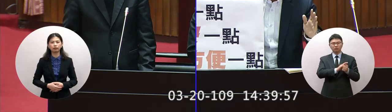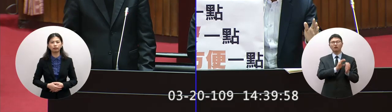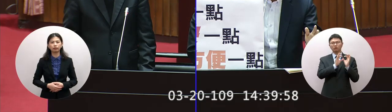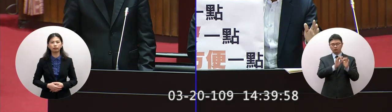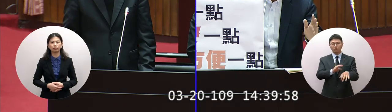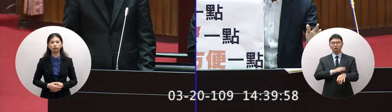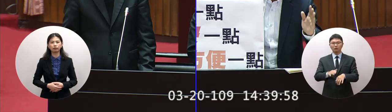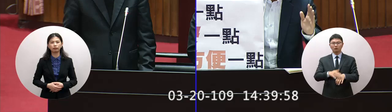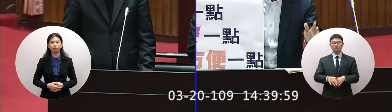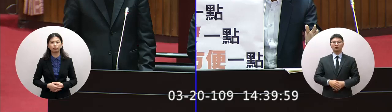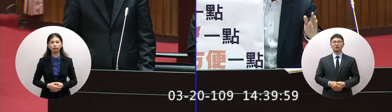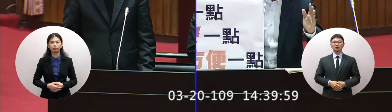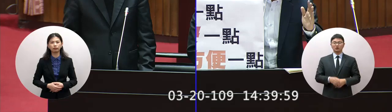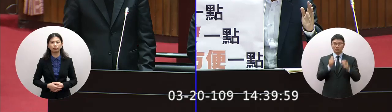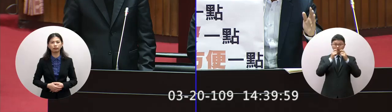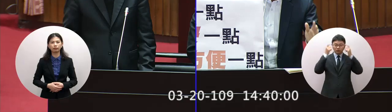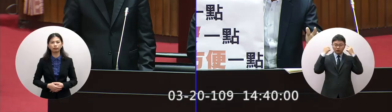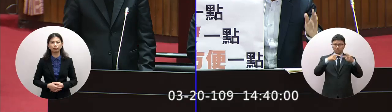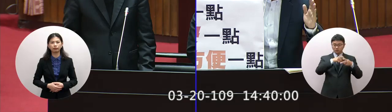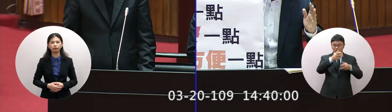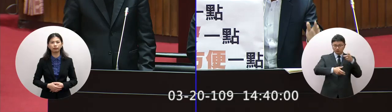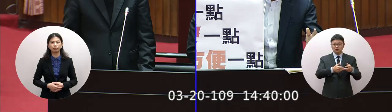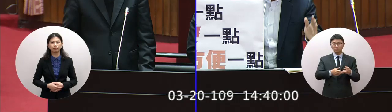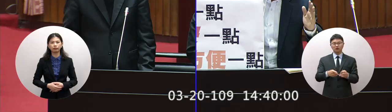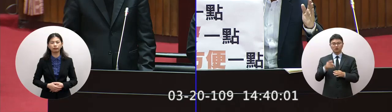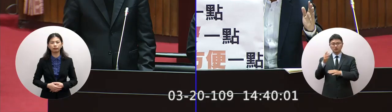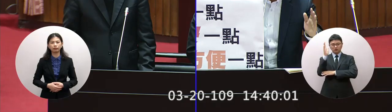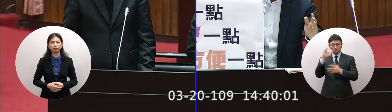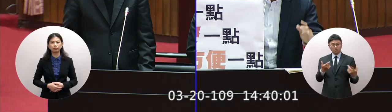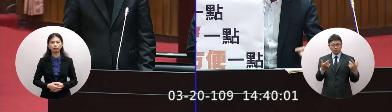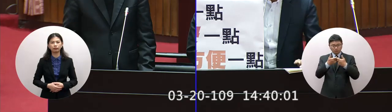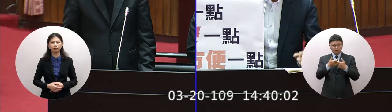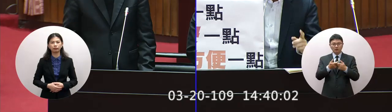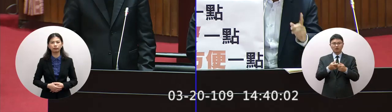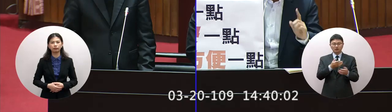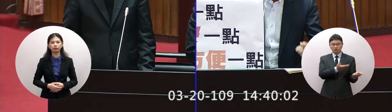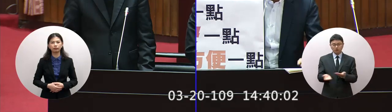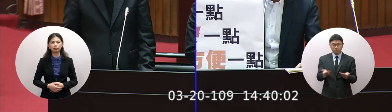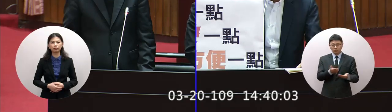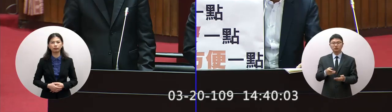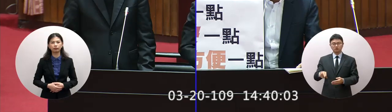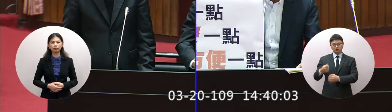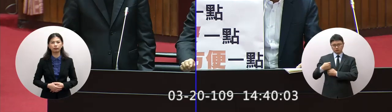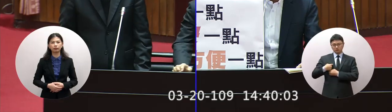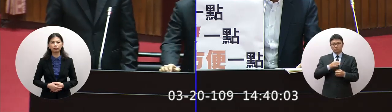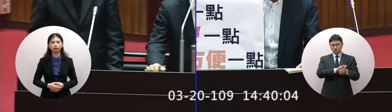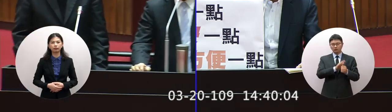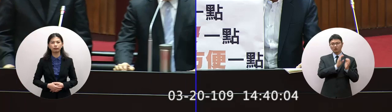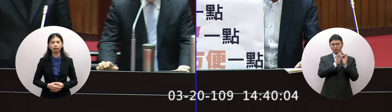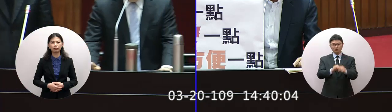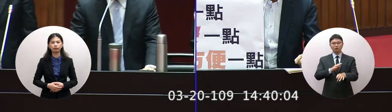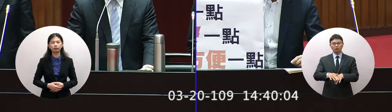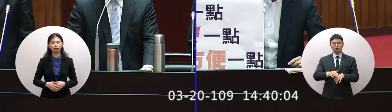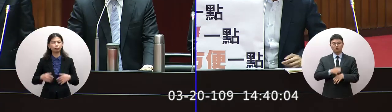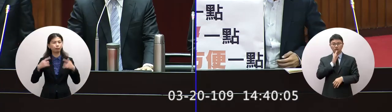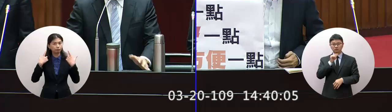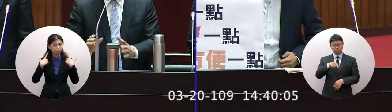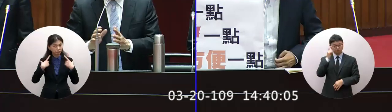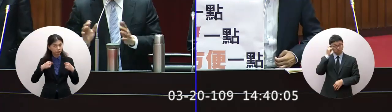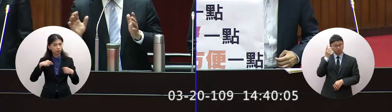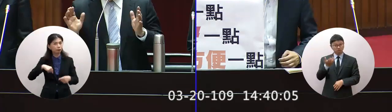配合国家征用的生产的这样的一个目标跟计划仍然是继续维持着。院长，意思就是你就对了嘛？ 我们本